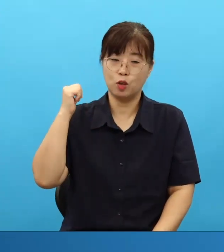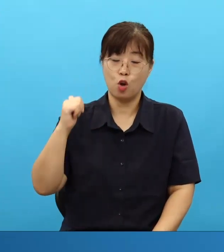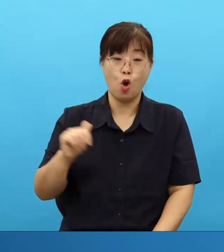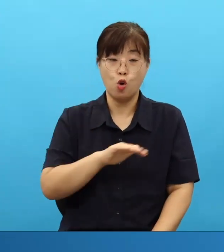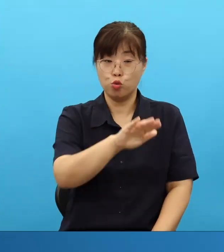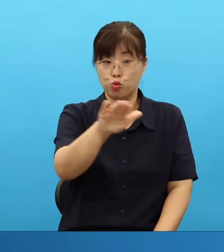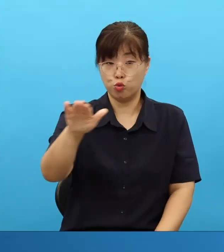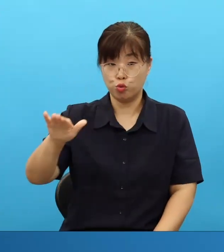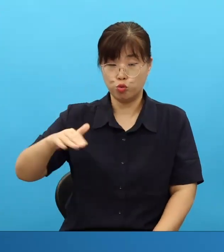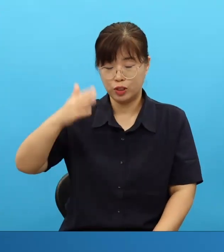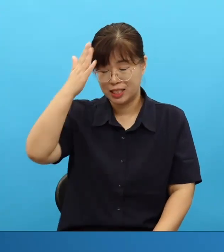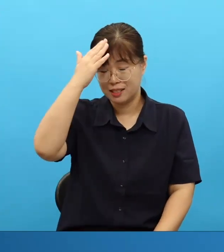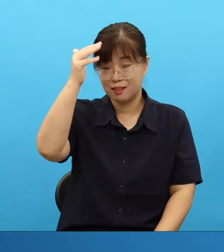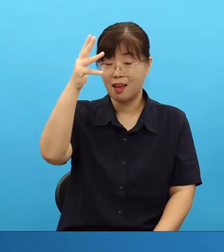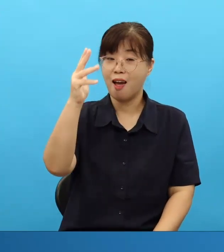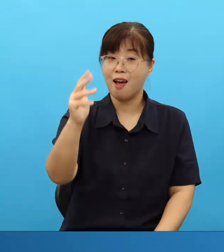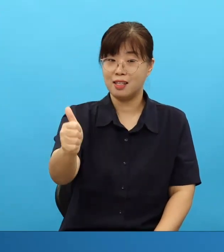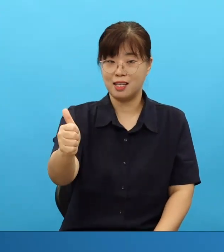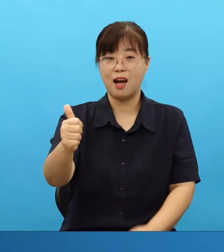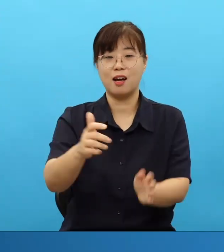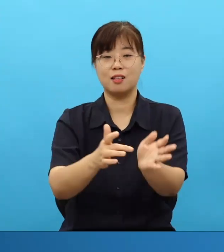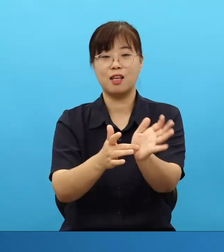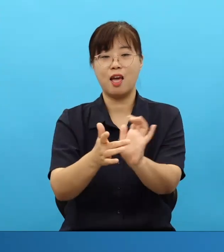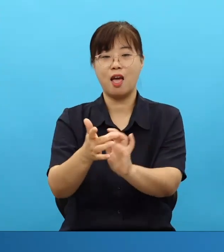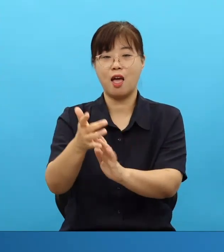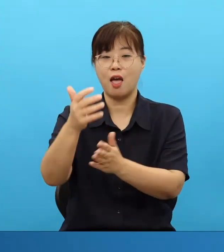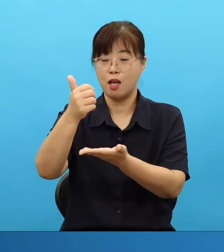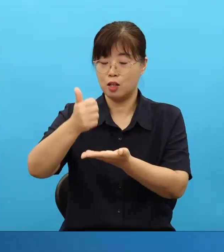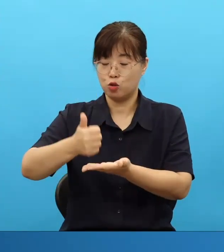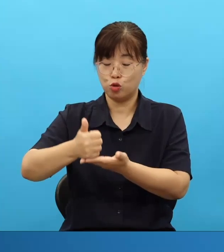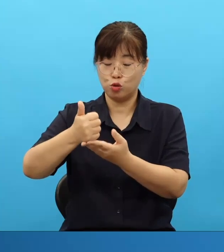사랑하시다 리